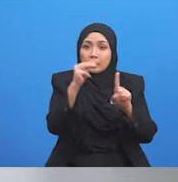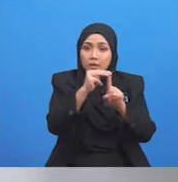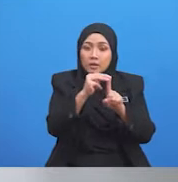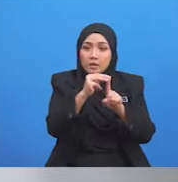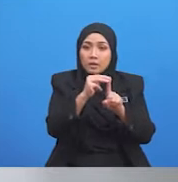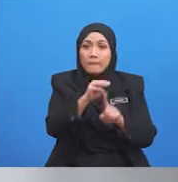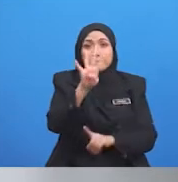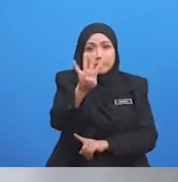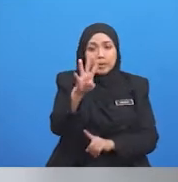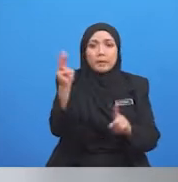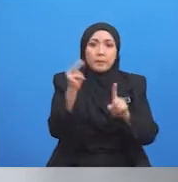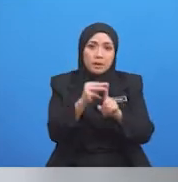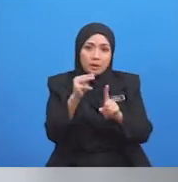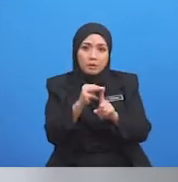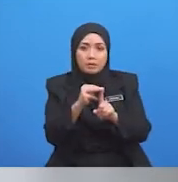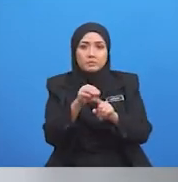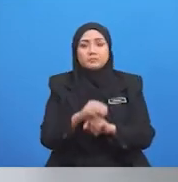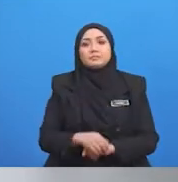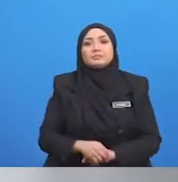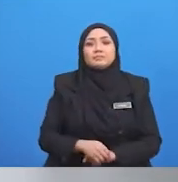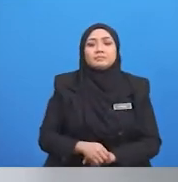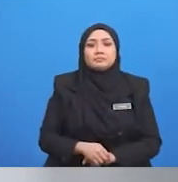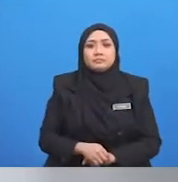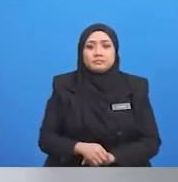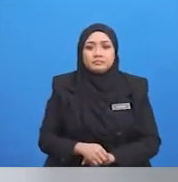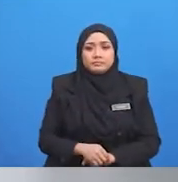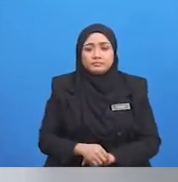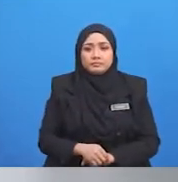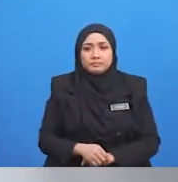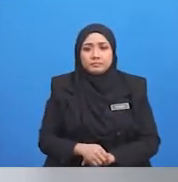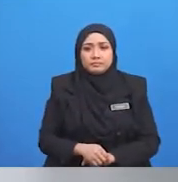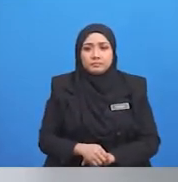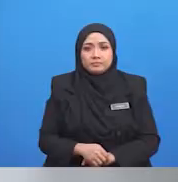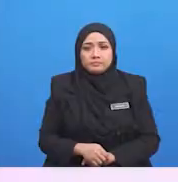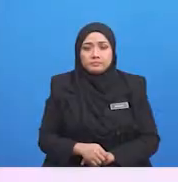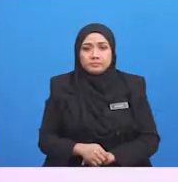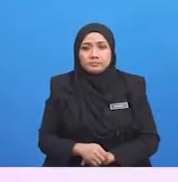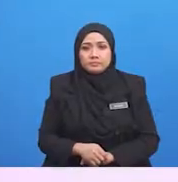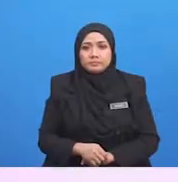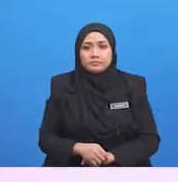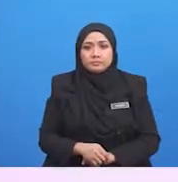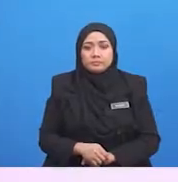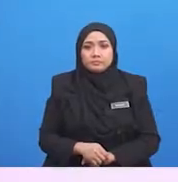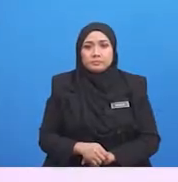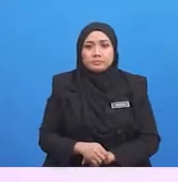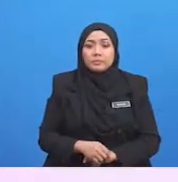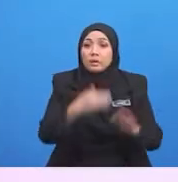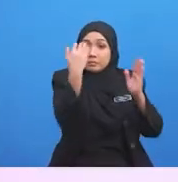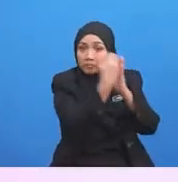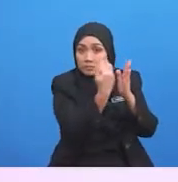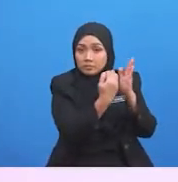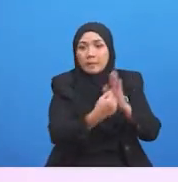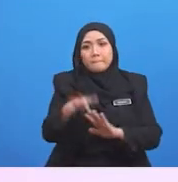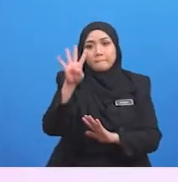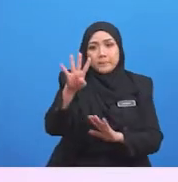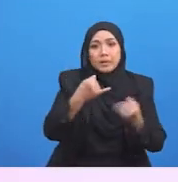sebanyak 4 markah. Sama-sama kita lihat soalannya. Baik, soalannya adalah senaraikan